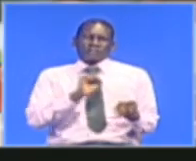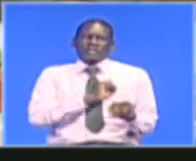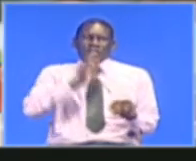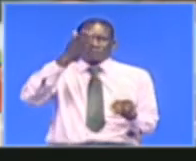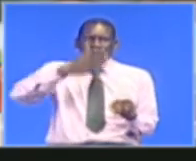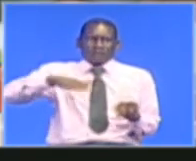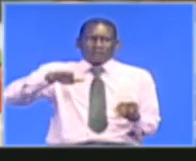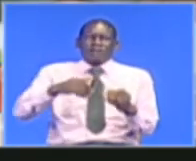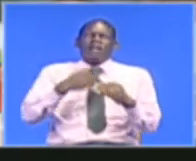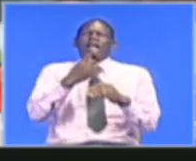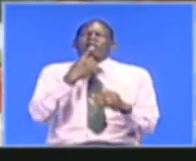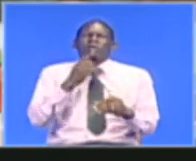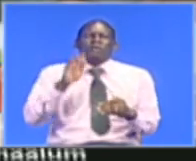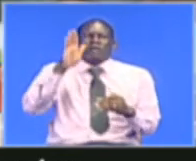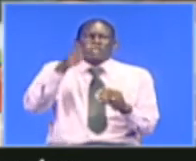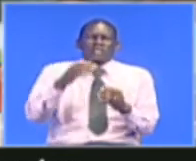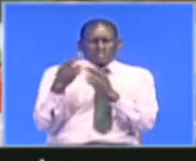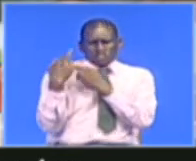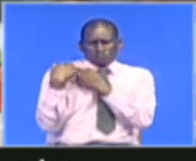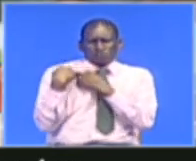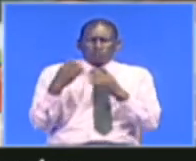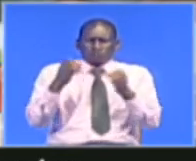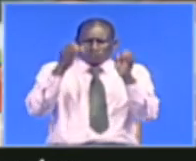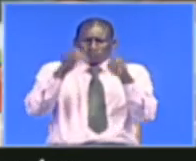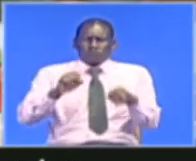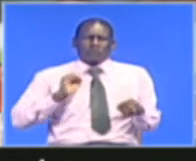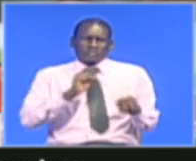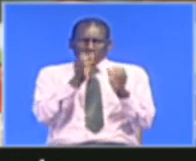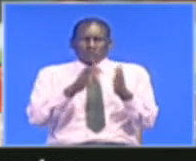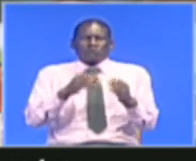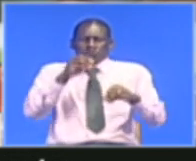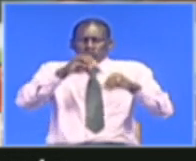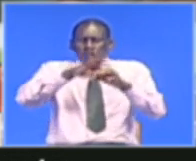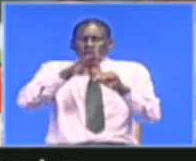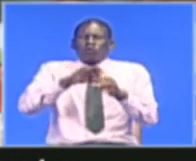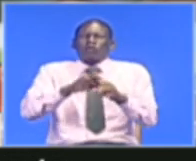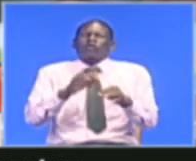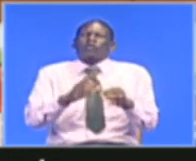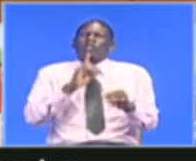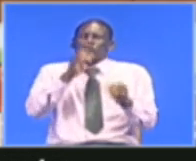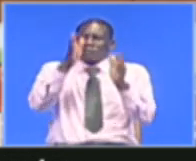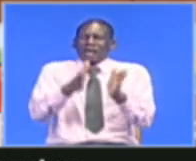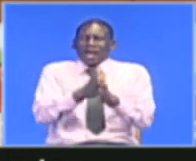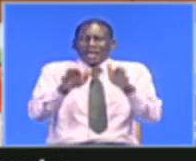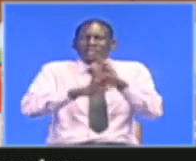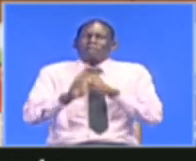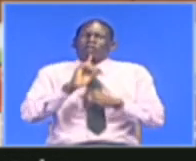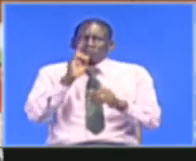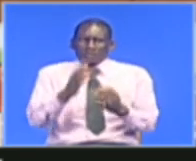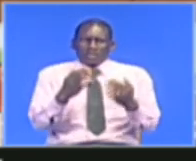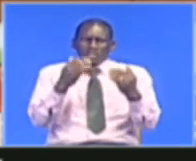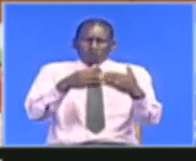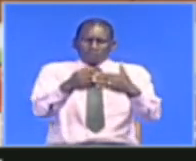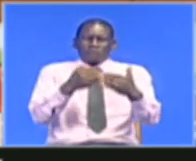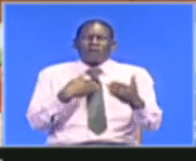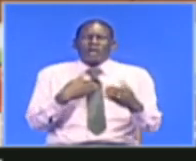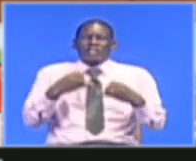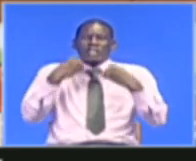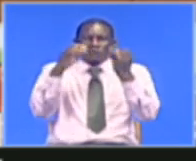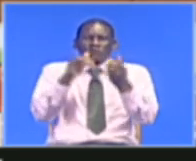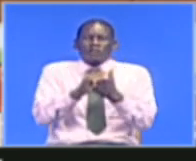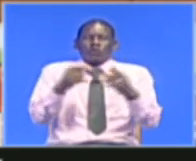Baada ya kuapishwa, jukumu kuu kwa maseneta wapya ilikuwa ni kumchagua spika na naibu wa spika. Awali kulikuwa na taarifa kuwa upinzani